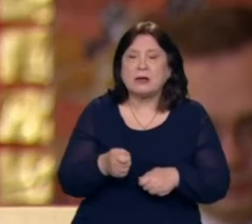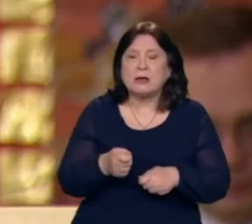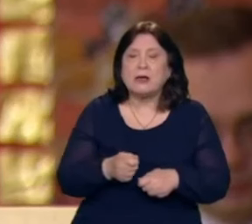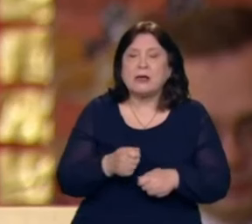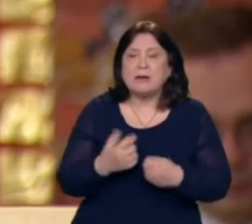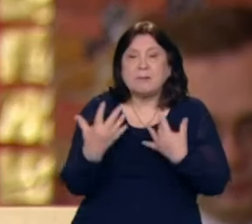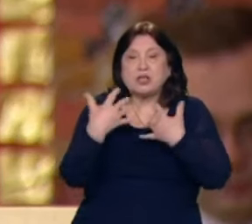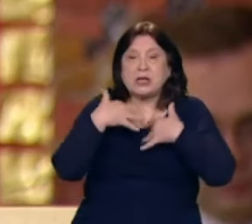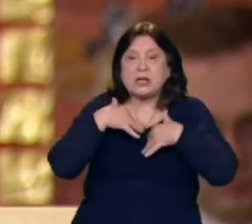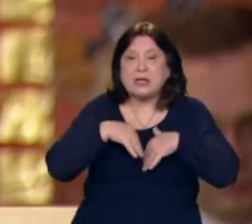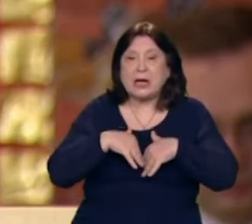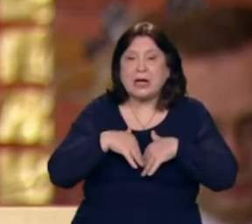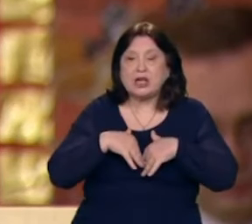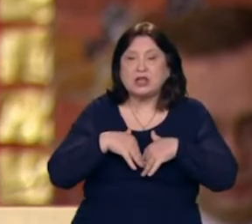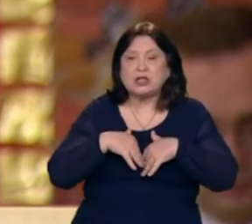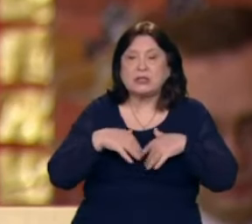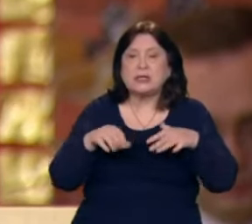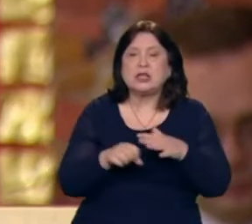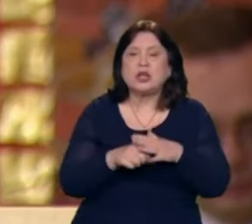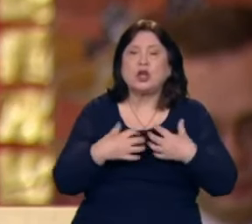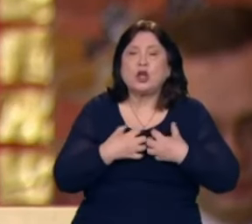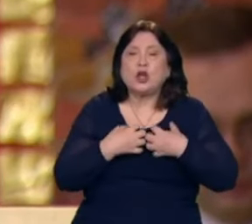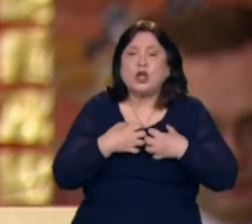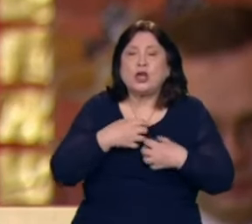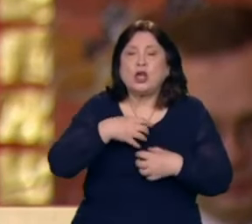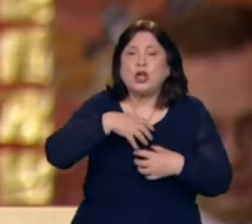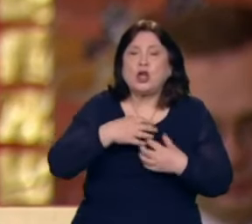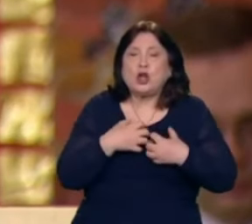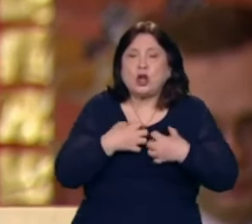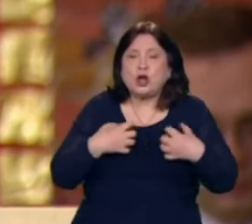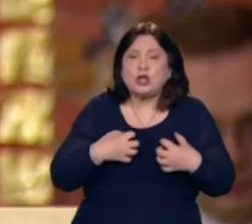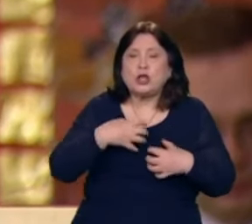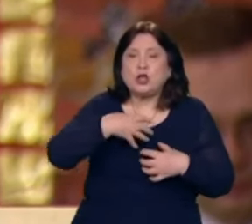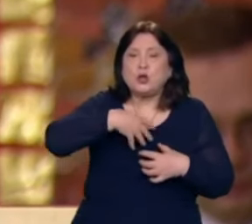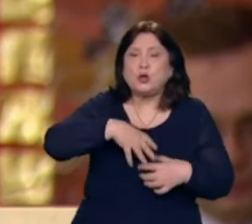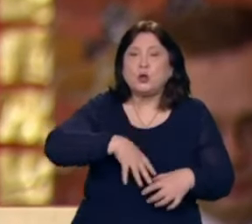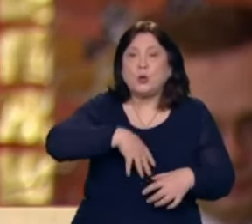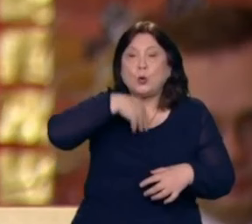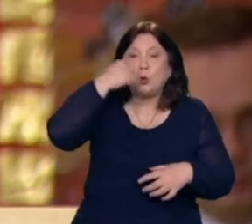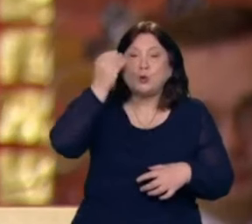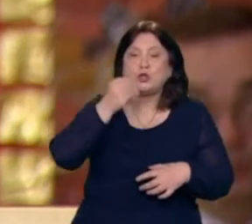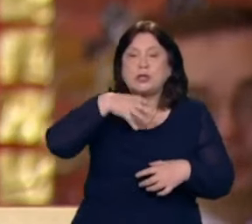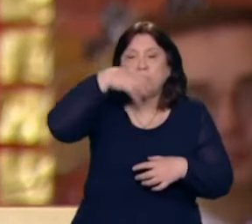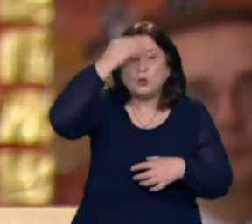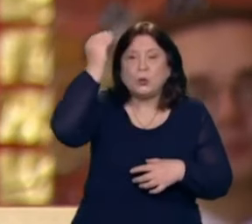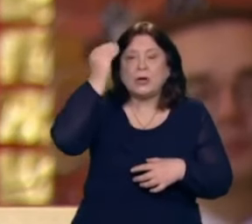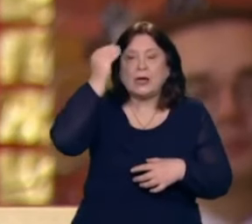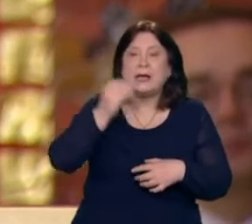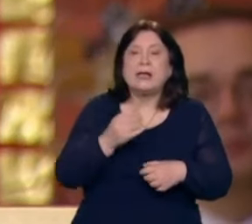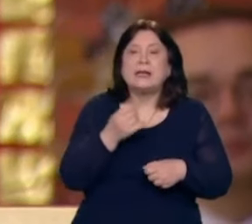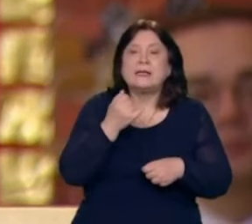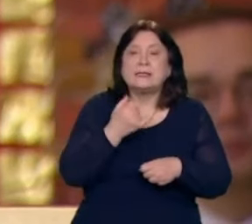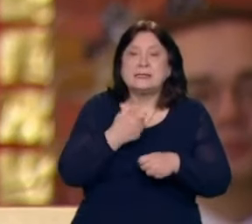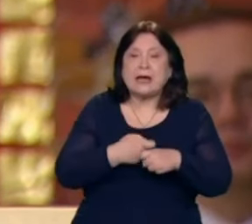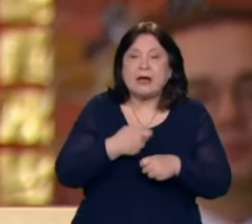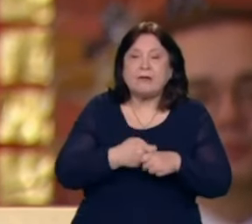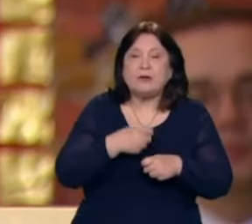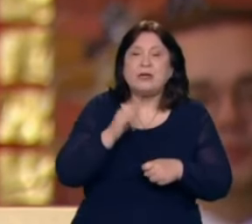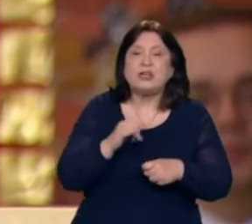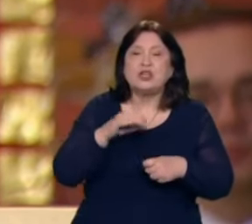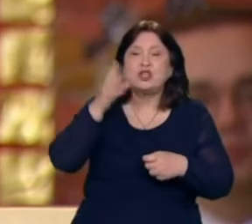przenikające aż do rozdzielenia duszy i ducha stawów i szpiku zdolne